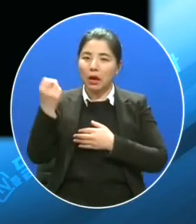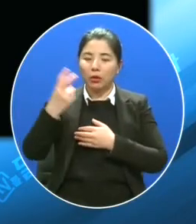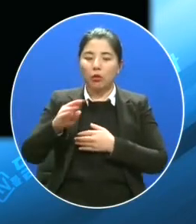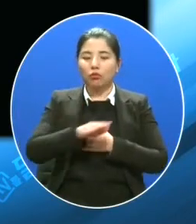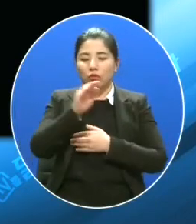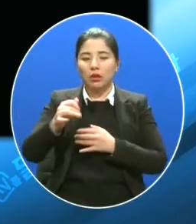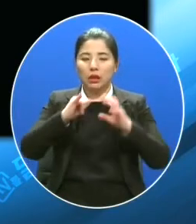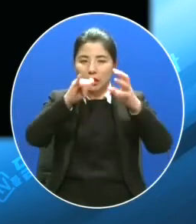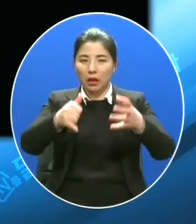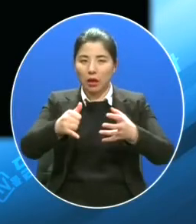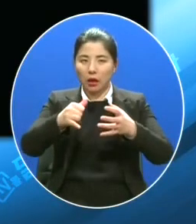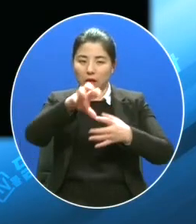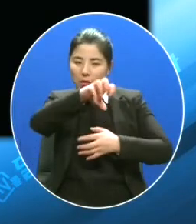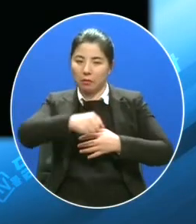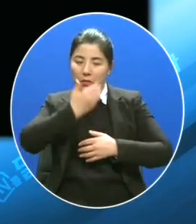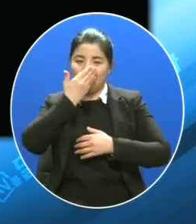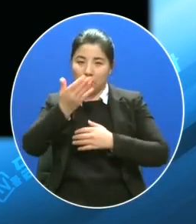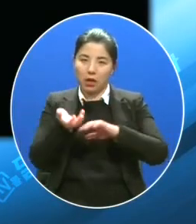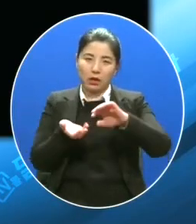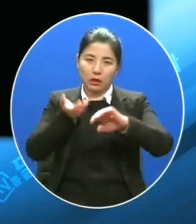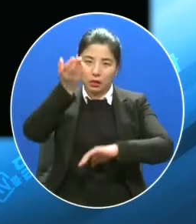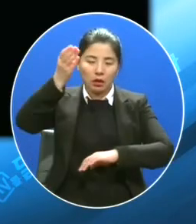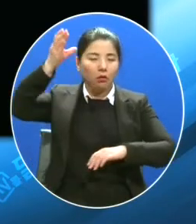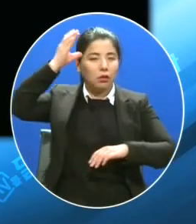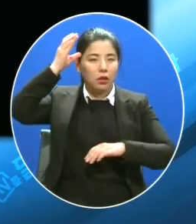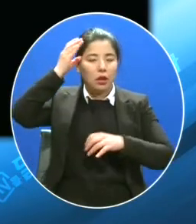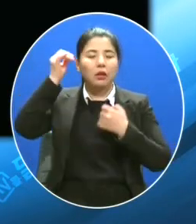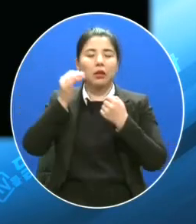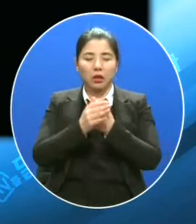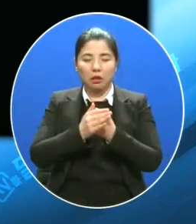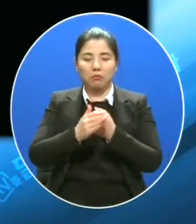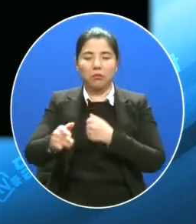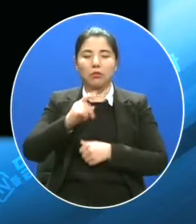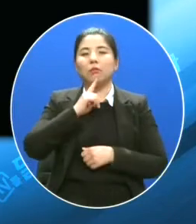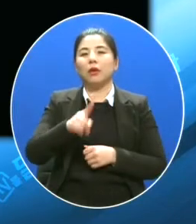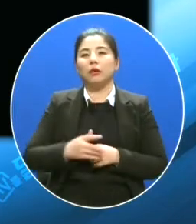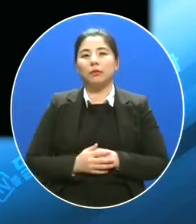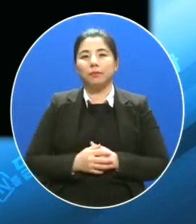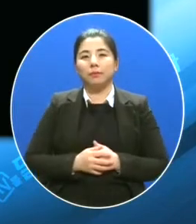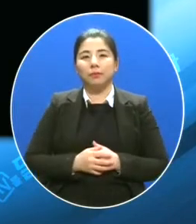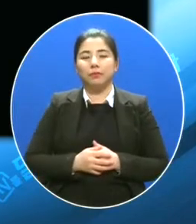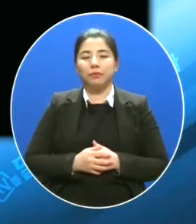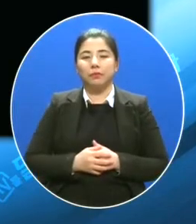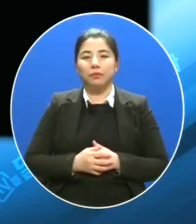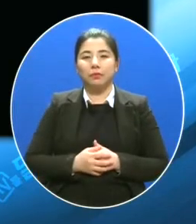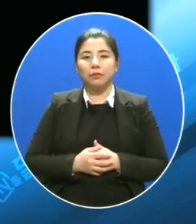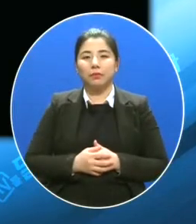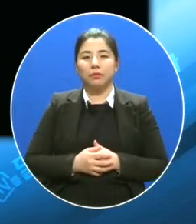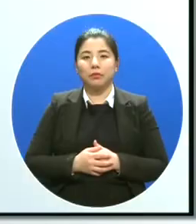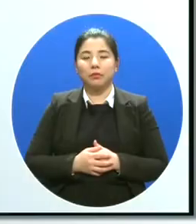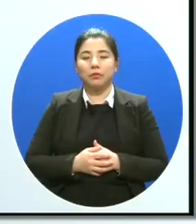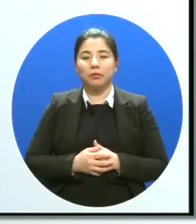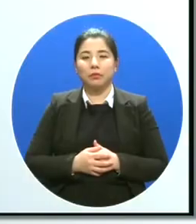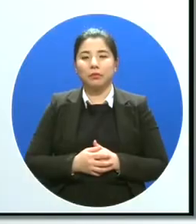우리가 세상에서 얻을 수 있는 것 이상을 기대하기 때문이다 라고 말합니다.